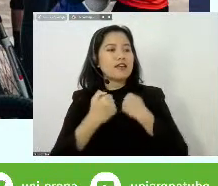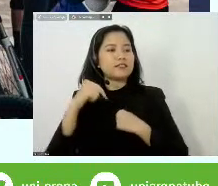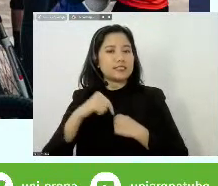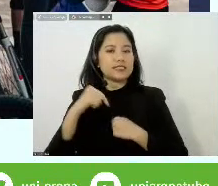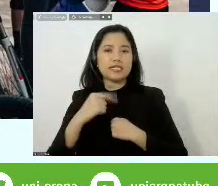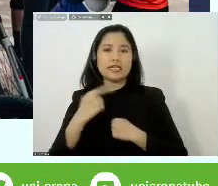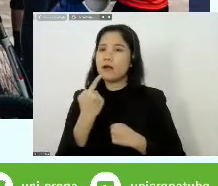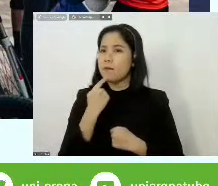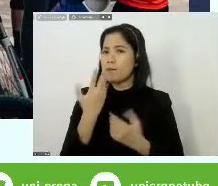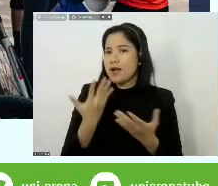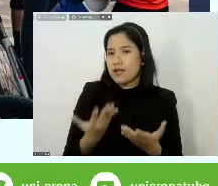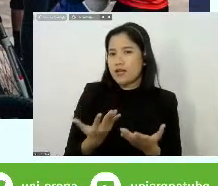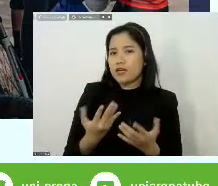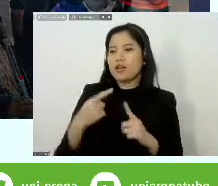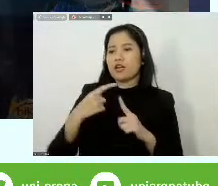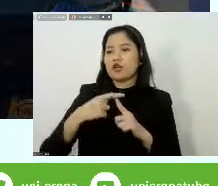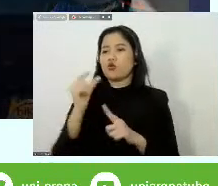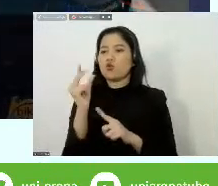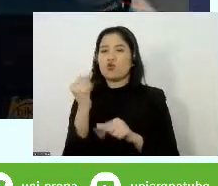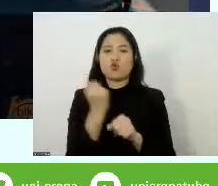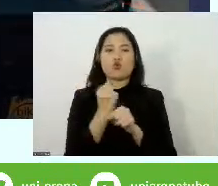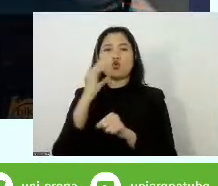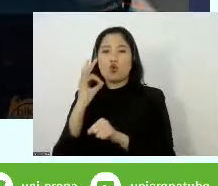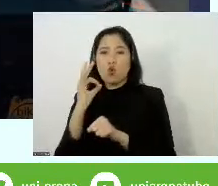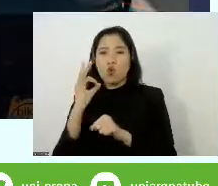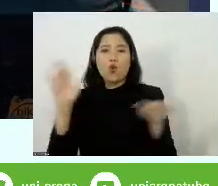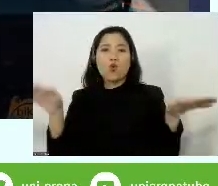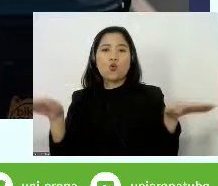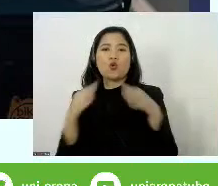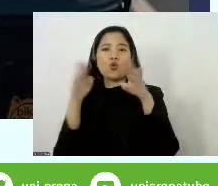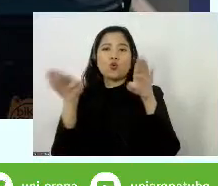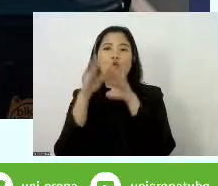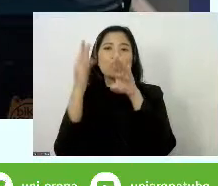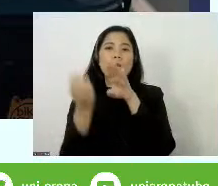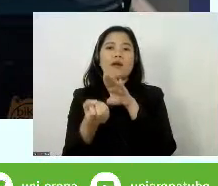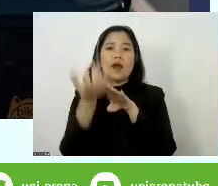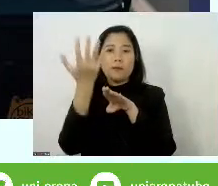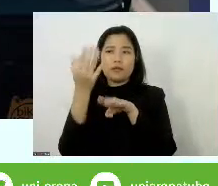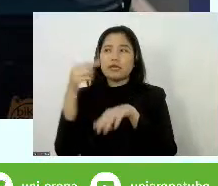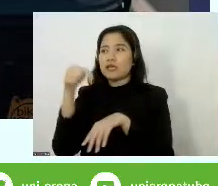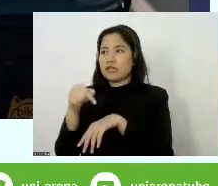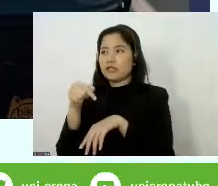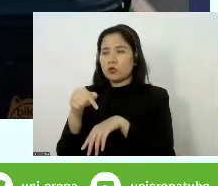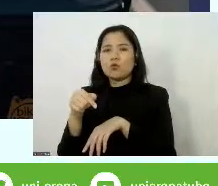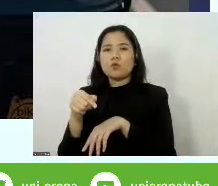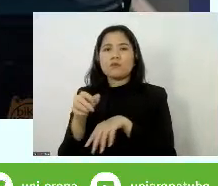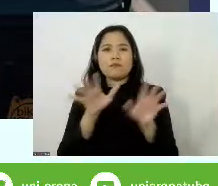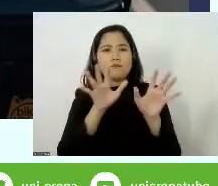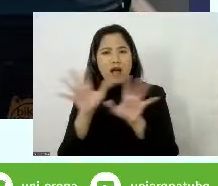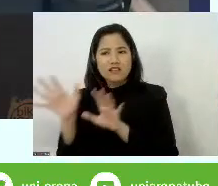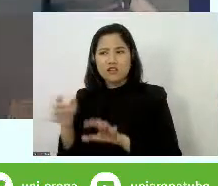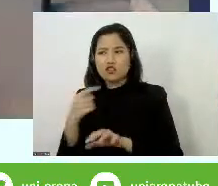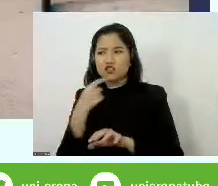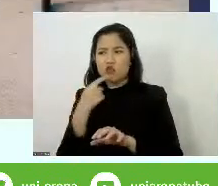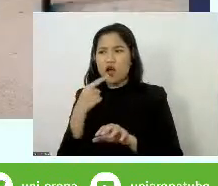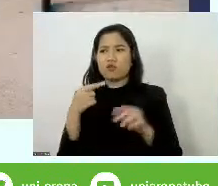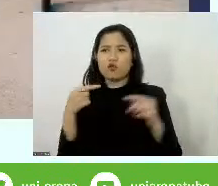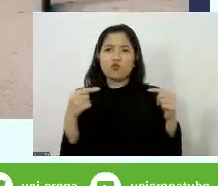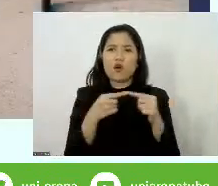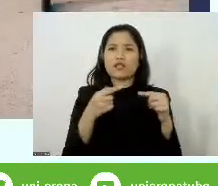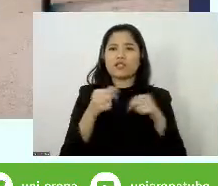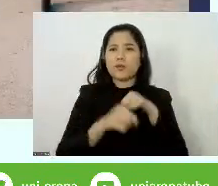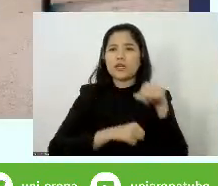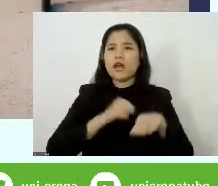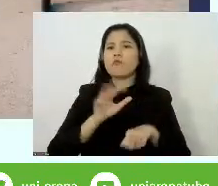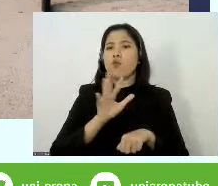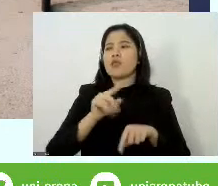ke turgo Merapi ya ya tidak memang tidak banyak urusan dengan sepeda tetapi susu sebenarnya